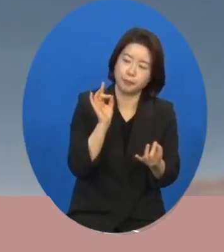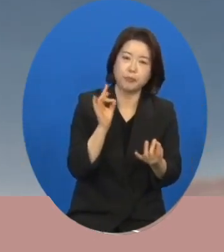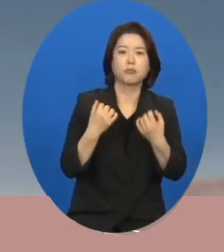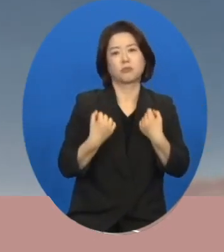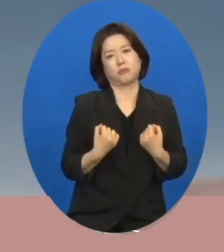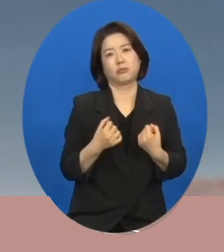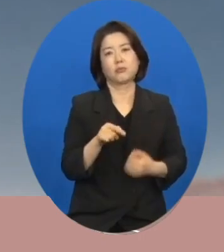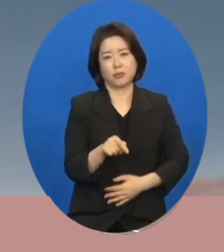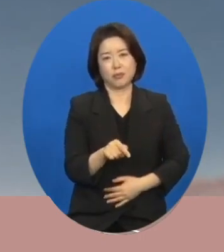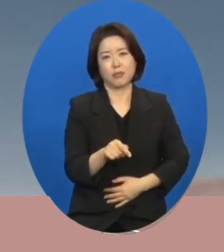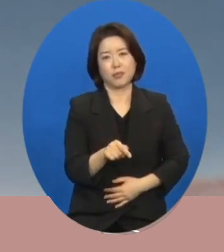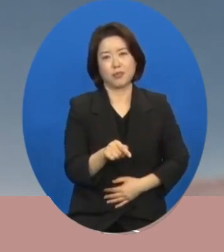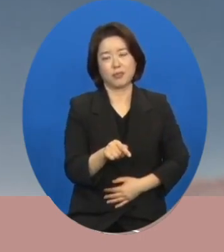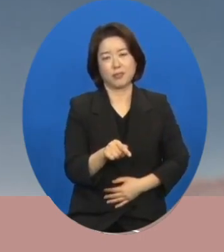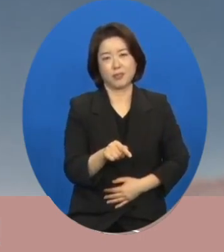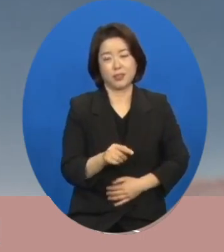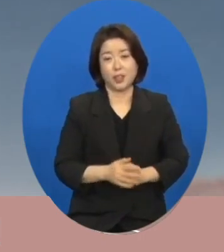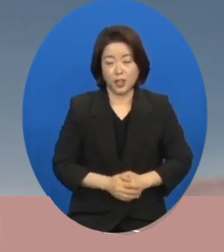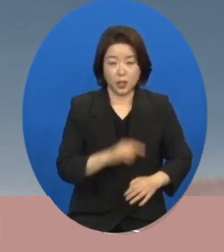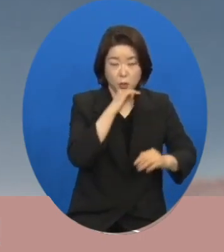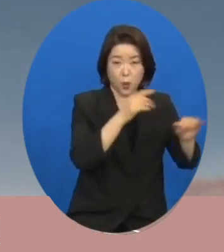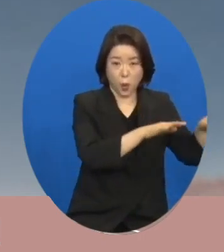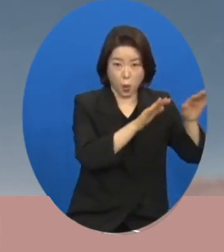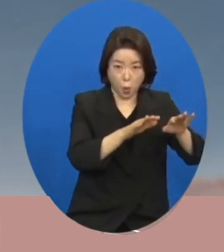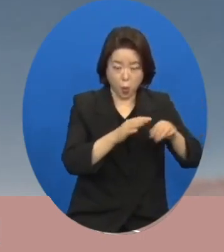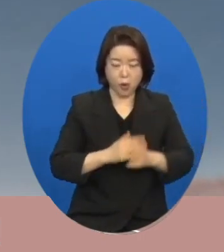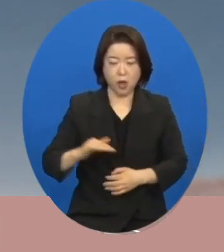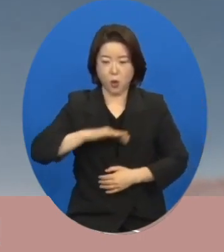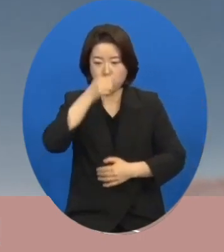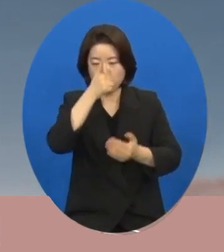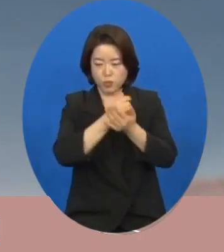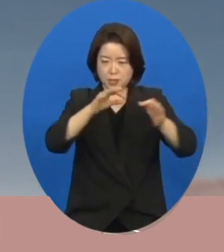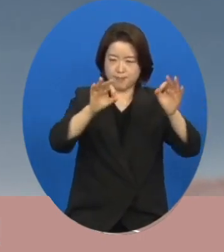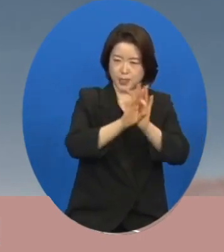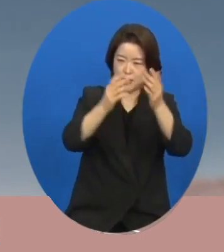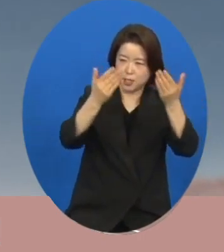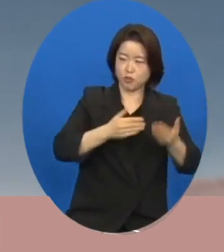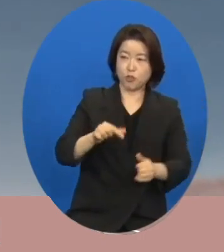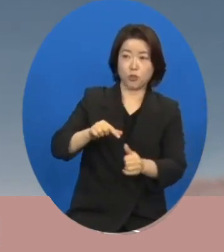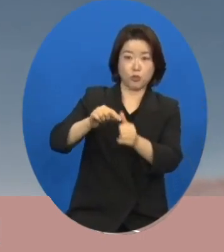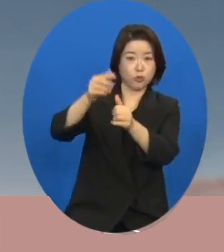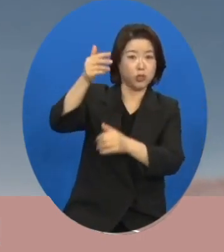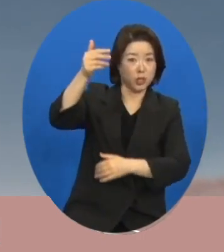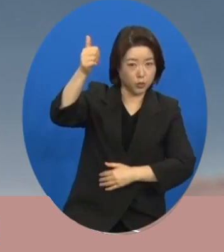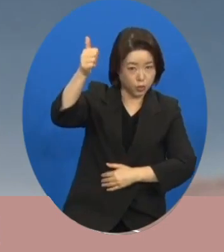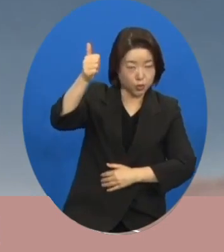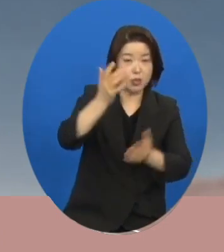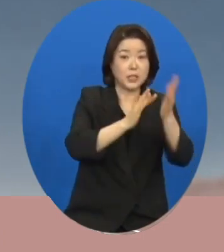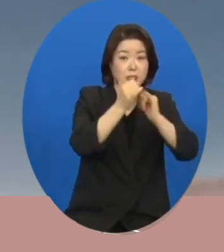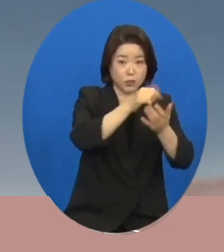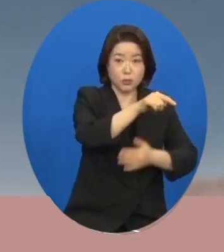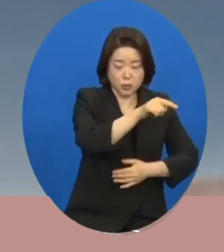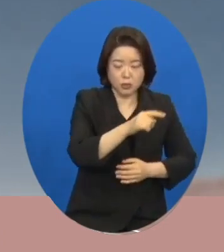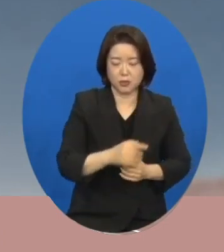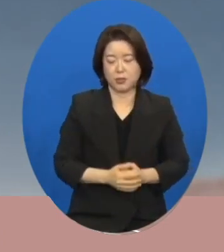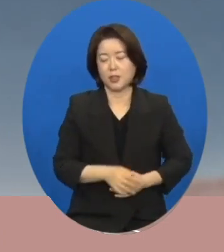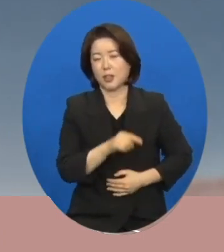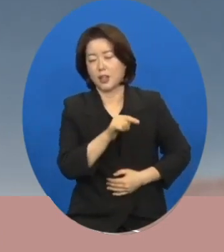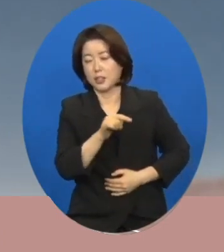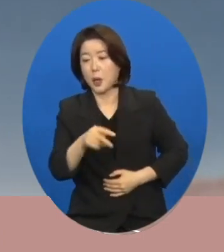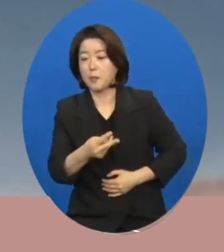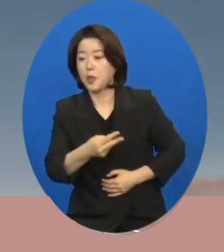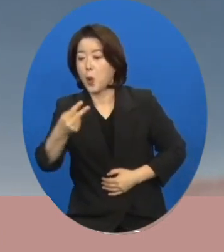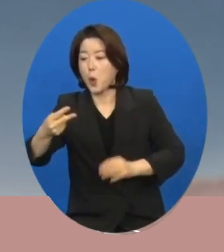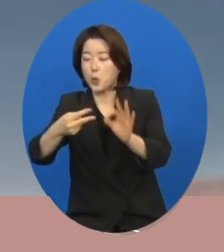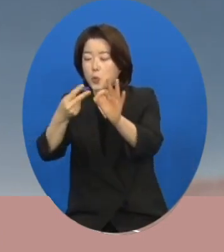예수님의 구세주 되심 우리를 죄를 사해 주시는 구세주 되심을 말하는 거라면이 요단강을 건너는